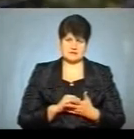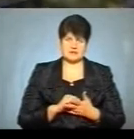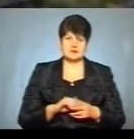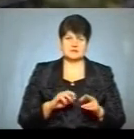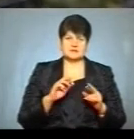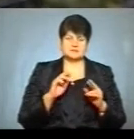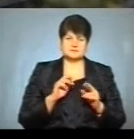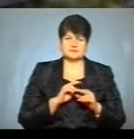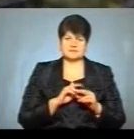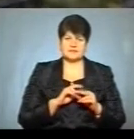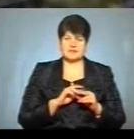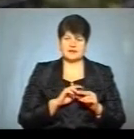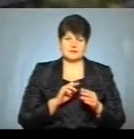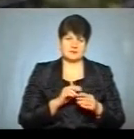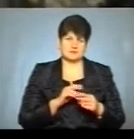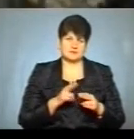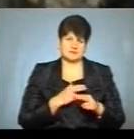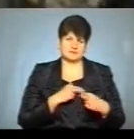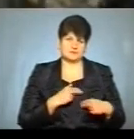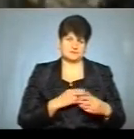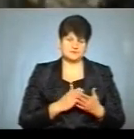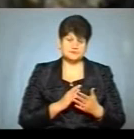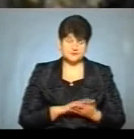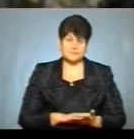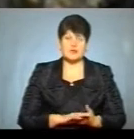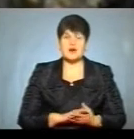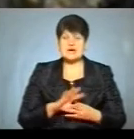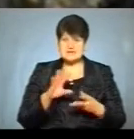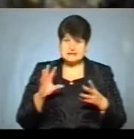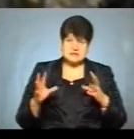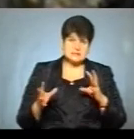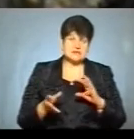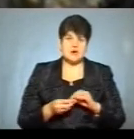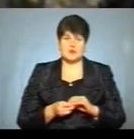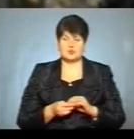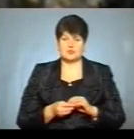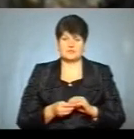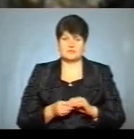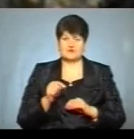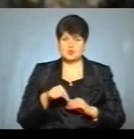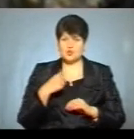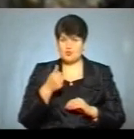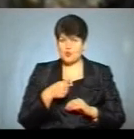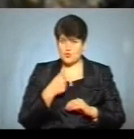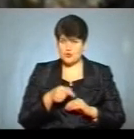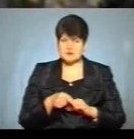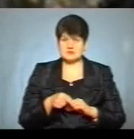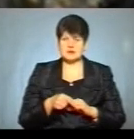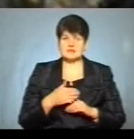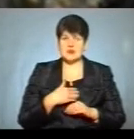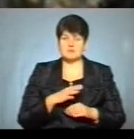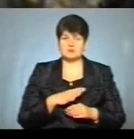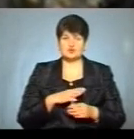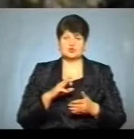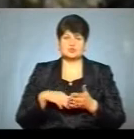на зареєстрованих підприємствах. Але загалом в цьому році нами було